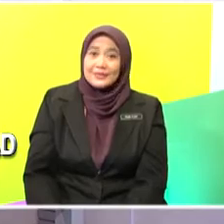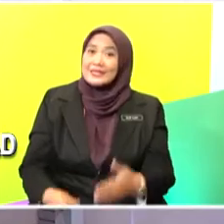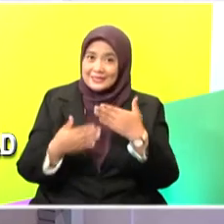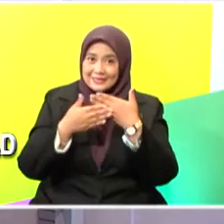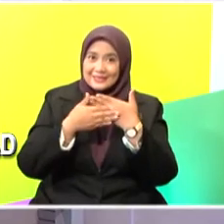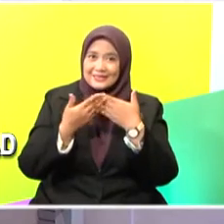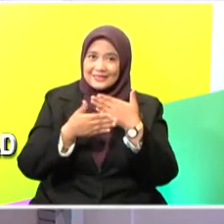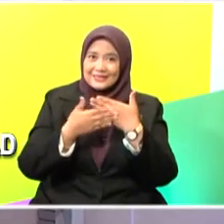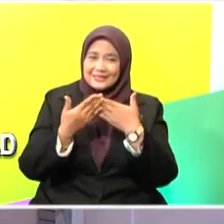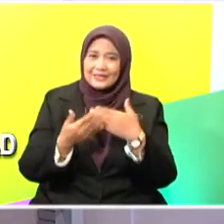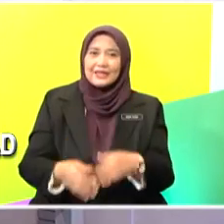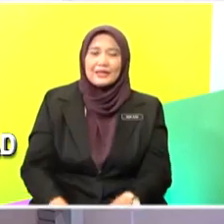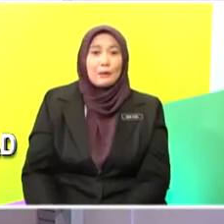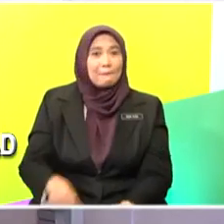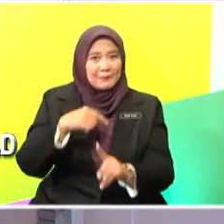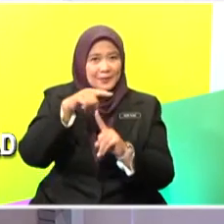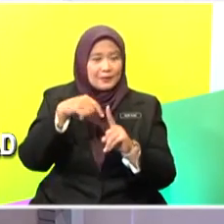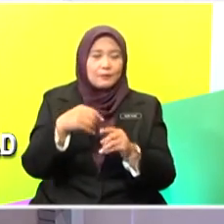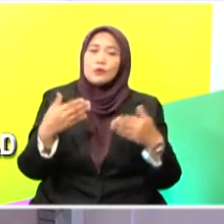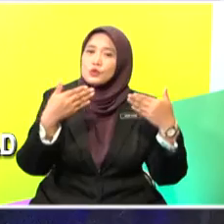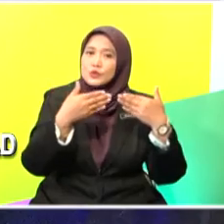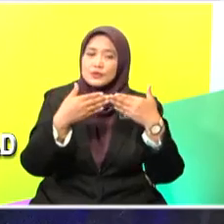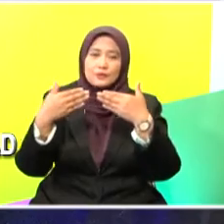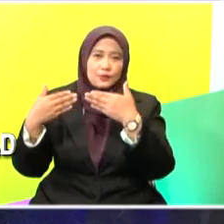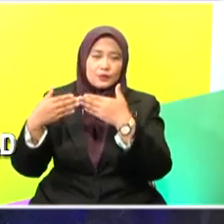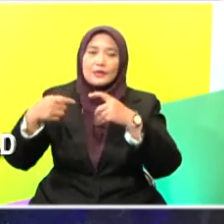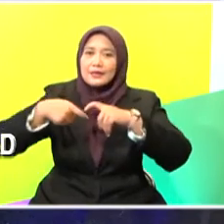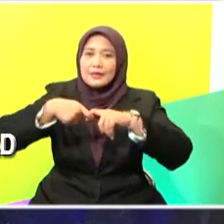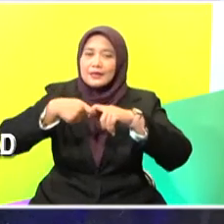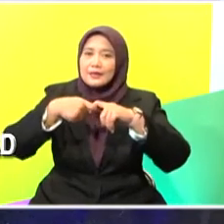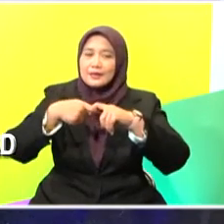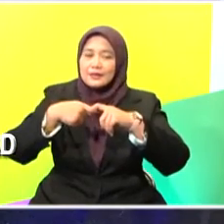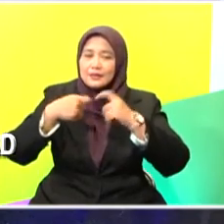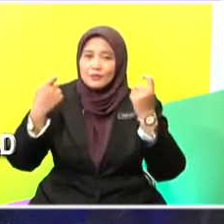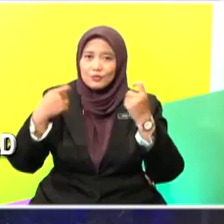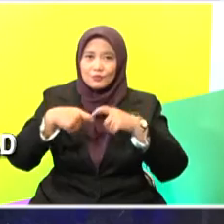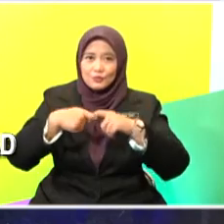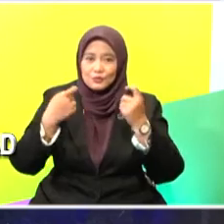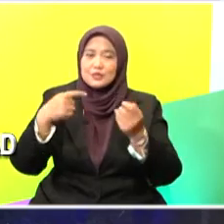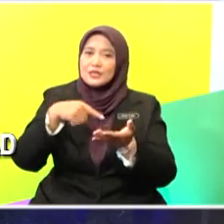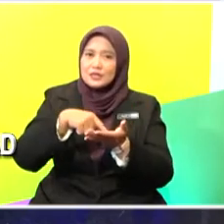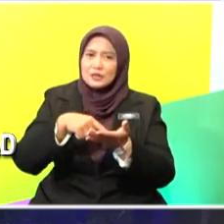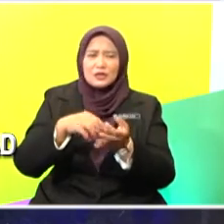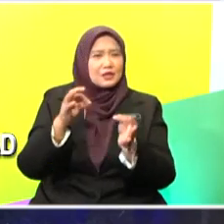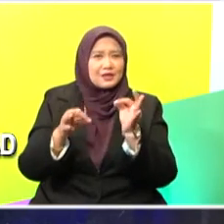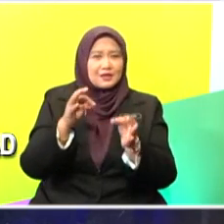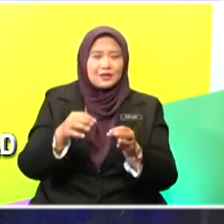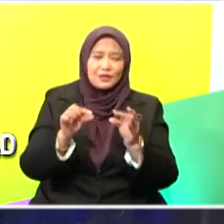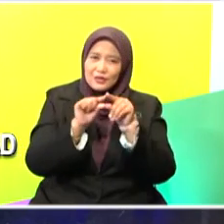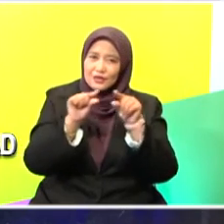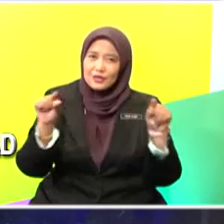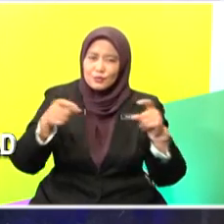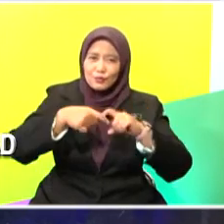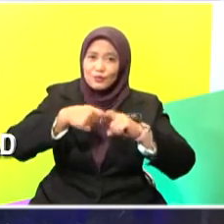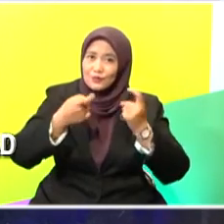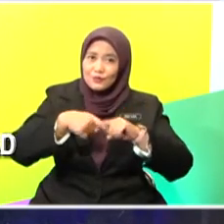Hakim? Betul, bila cikgu nak sambung garis putus-putus. Kalau tak ada garis putus-putus tu, boleh tak tulis? Susahlah cikgu. Saya rasa lepas ni saya